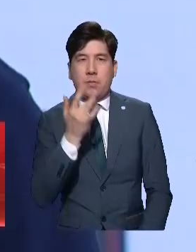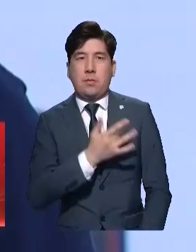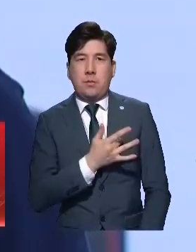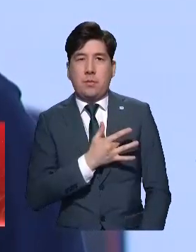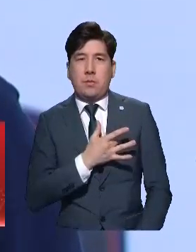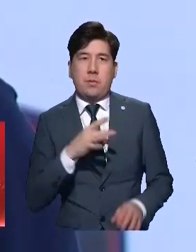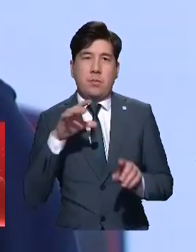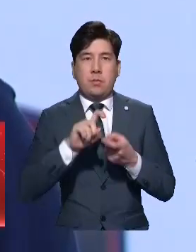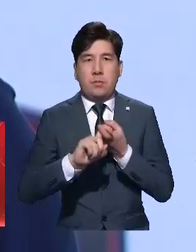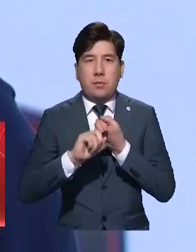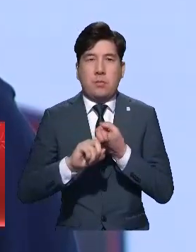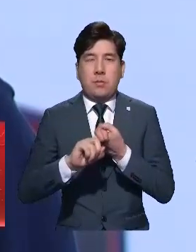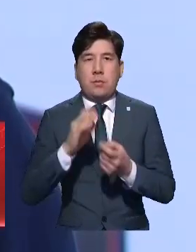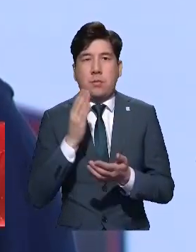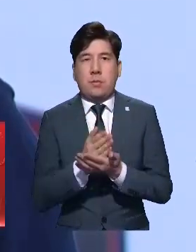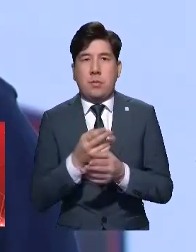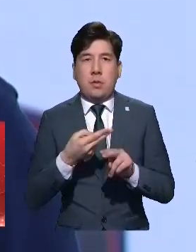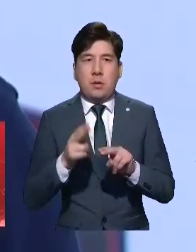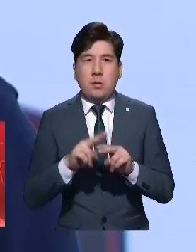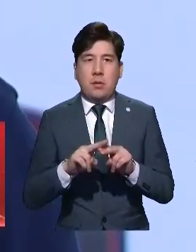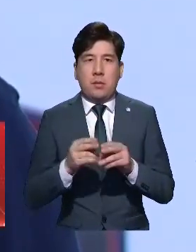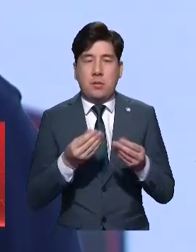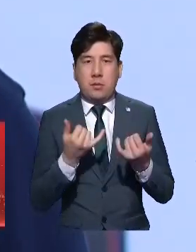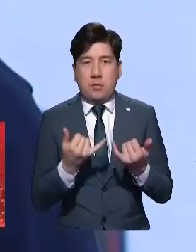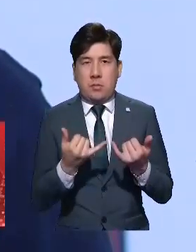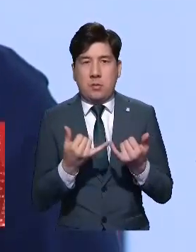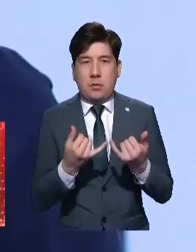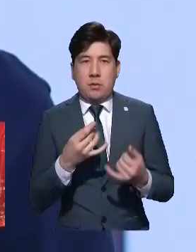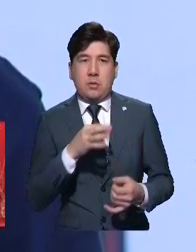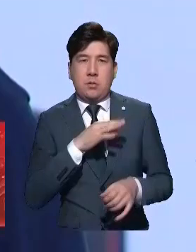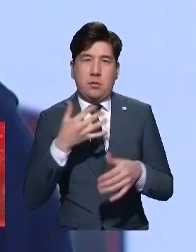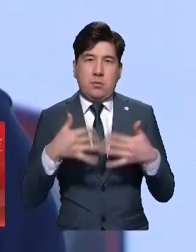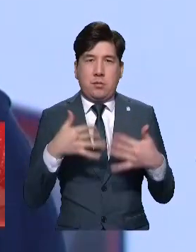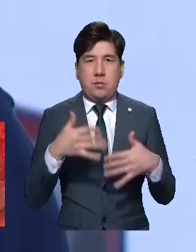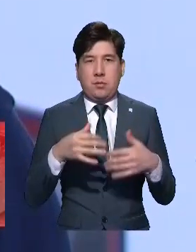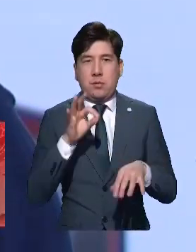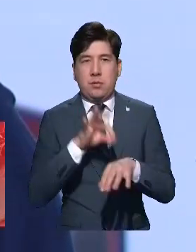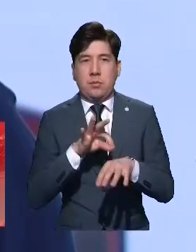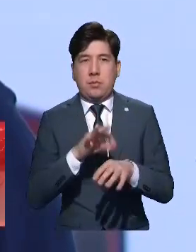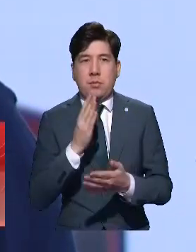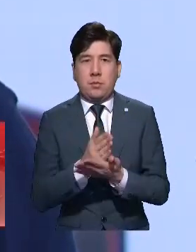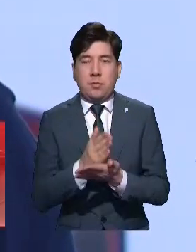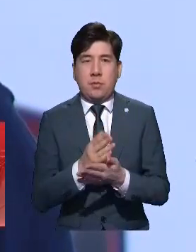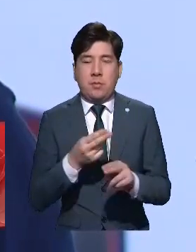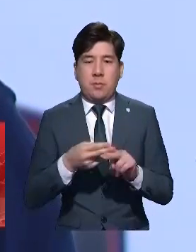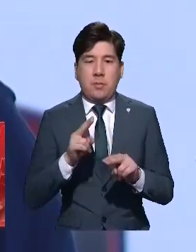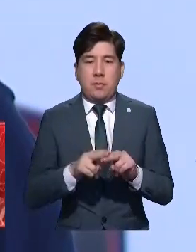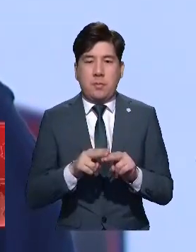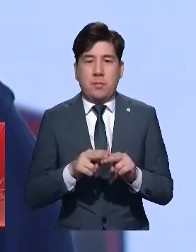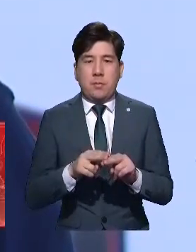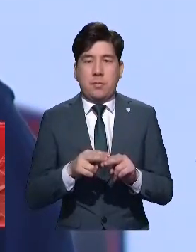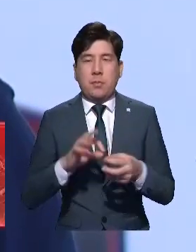бастады. Соның әсерінен қазір денсаулық сыр бере бастады. Сосын барлығына